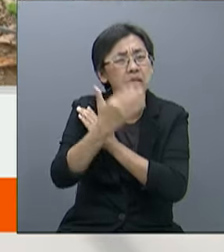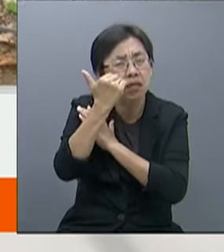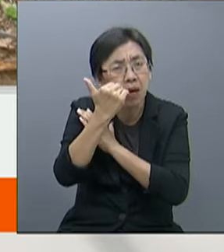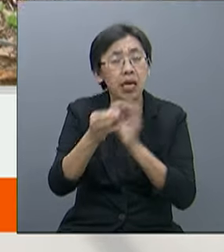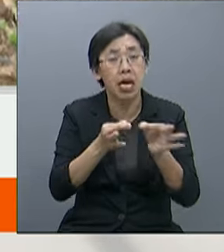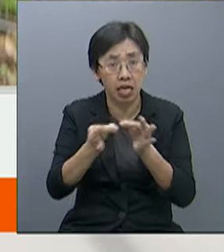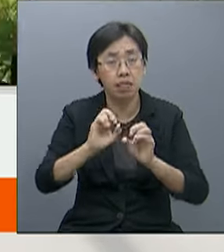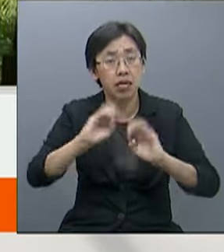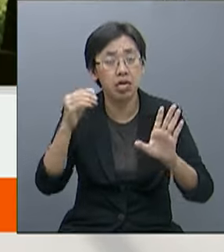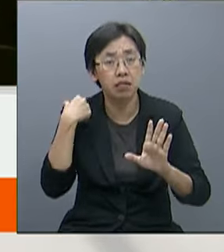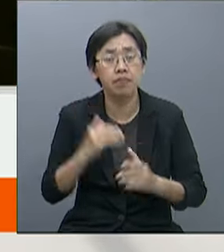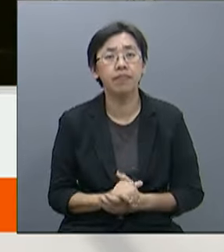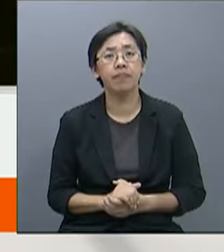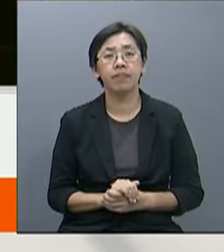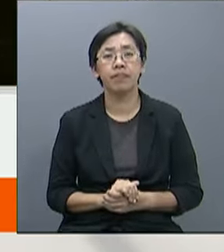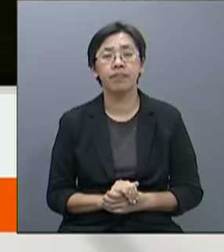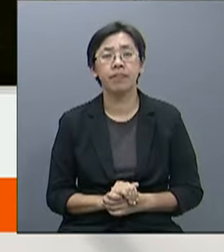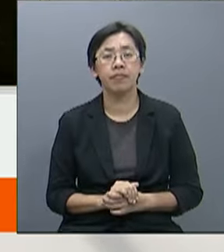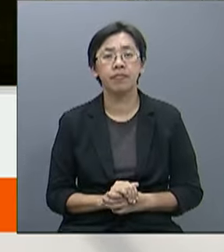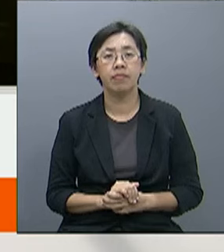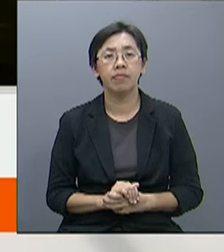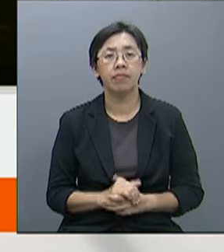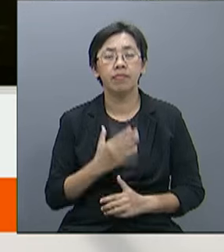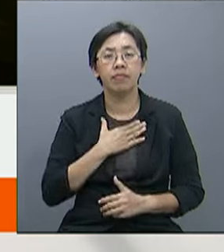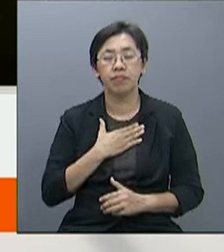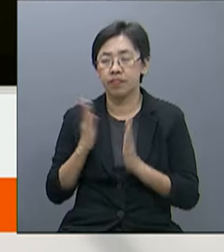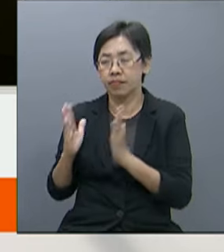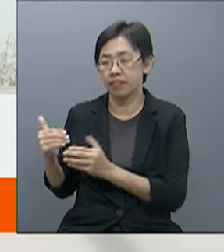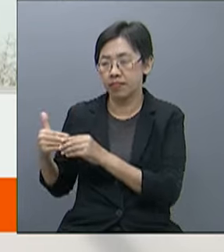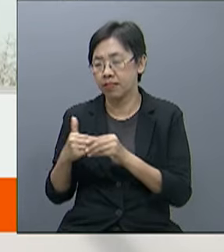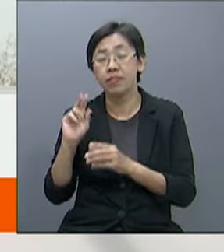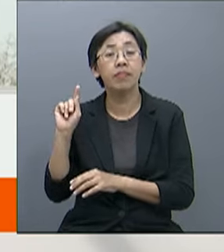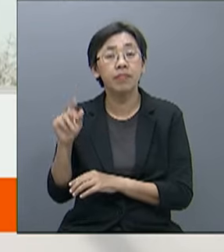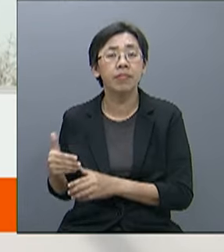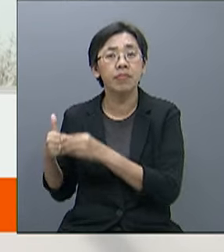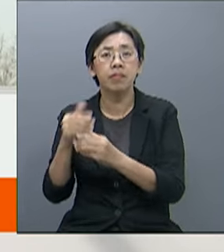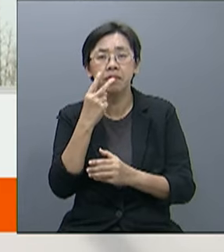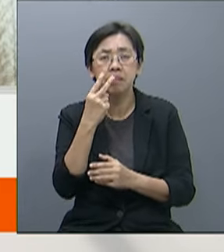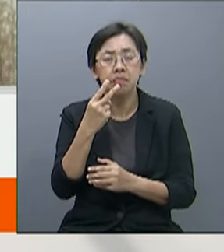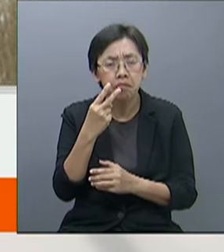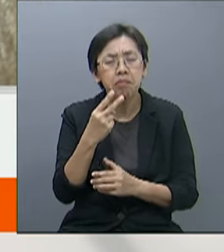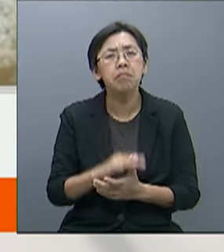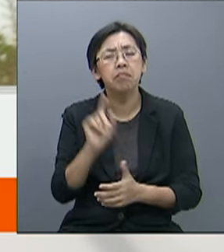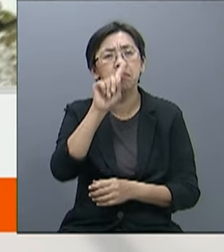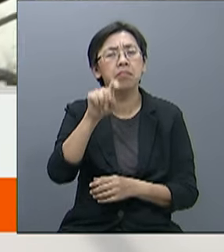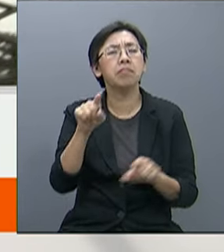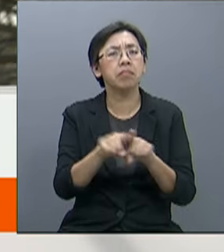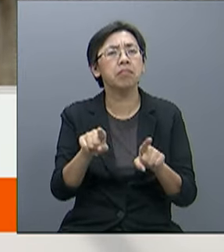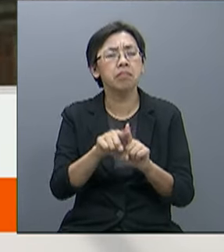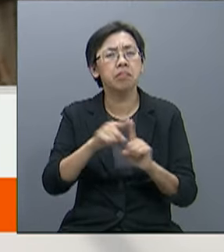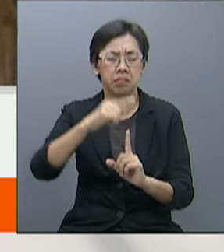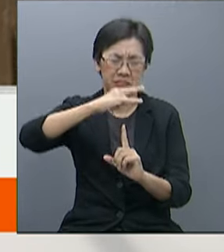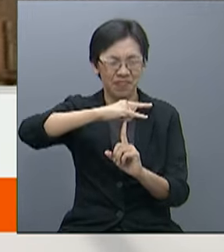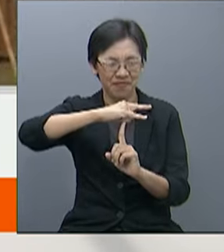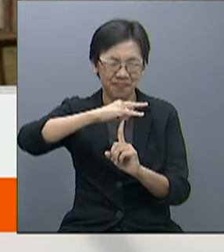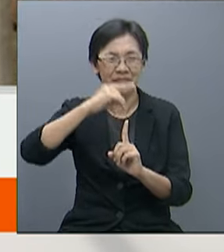ราได้เห็นนะครับแล้วผมก็พานักข่าวไปดูเนี่ยก็จะเห็นว่าเป็นคำถามที่คิดในใจว่าเดี๋ยวกลับไปวันเนี้ยผมจะทำงานเ